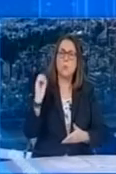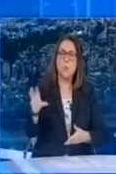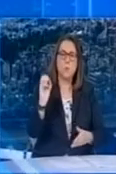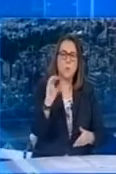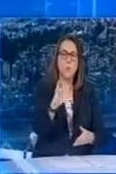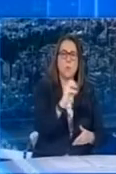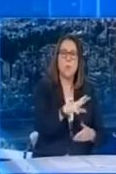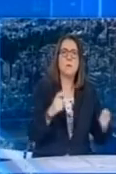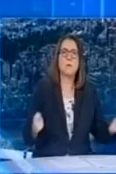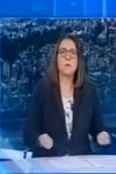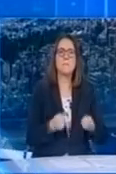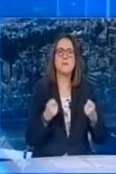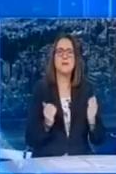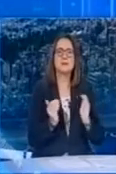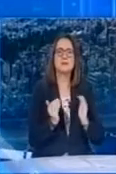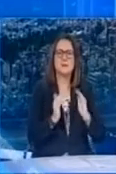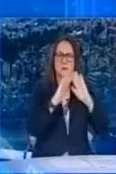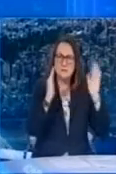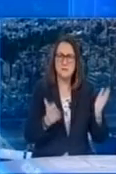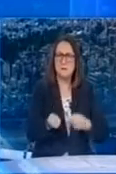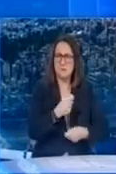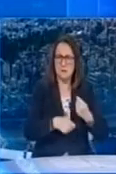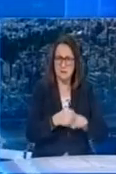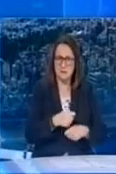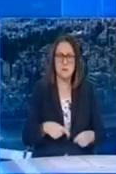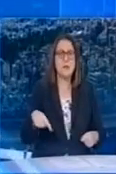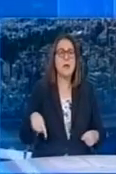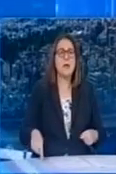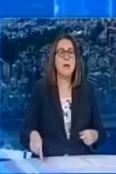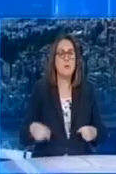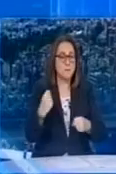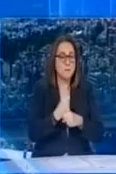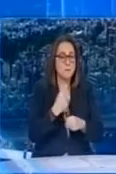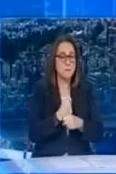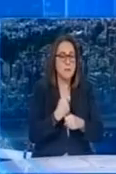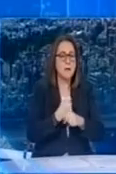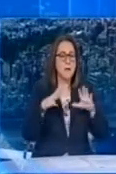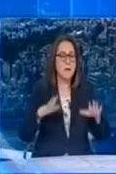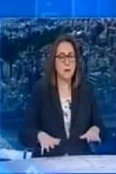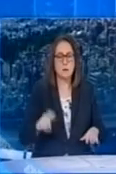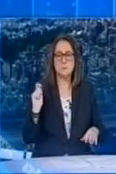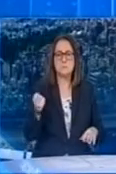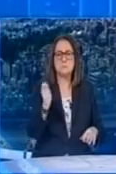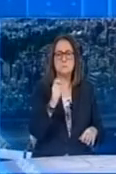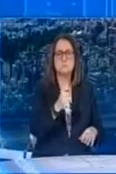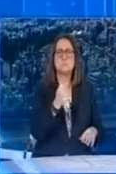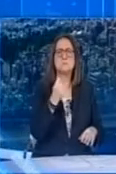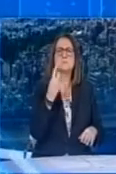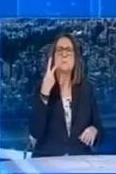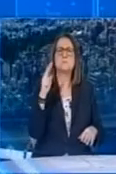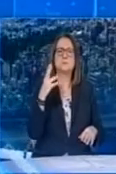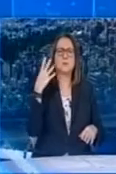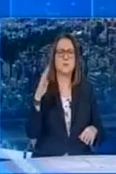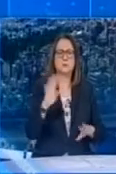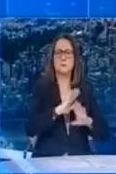Επιδότηση της ανεργίας με ένα οριζόντιο επίδομα εδώ, αντί για επιδότηση της εργασίας και αναπλήρωση μισθών,